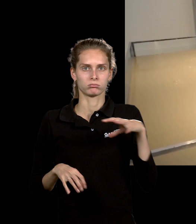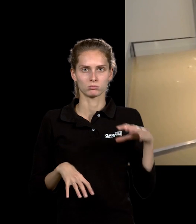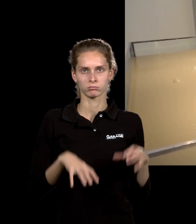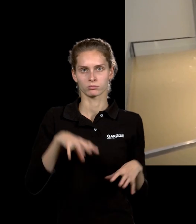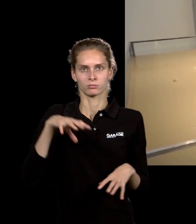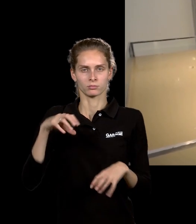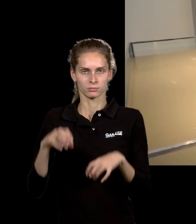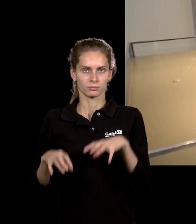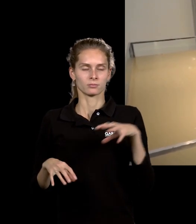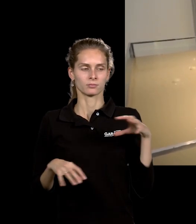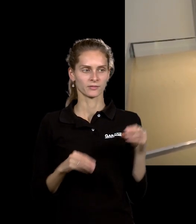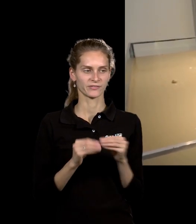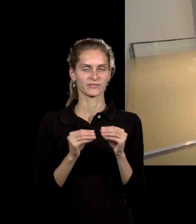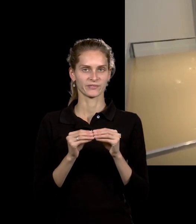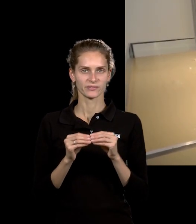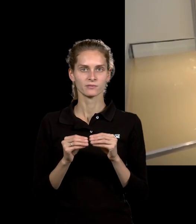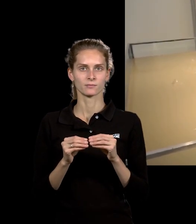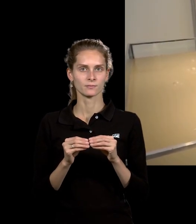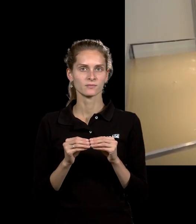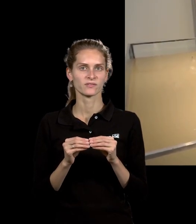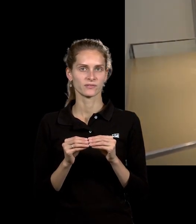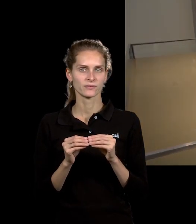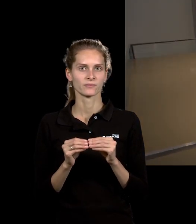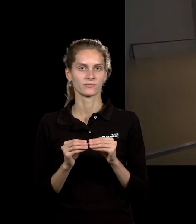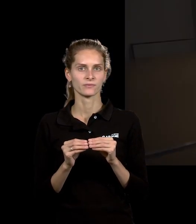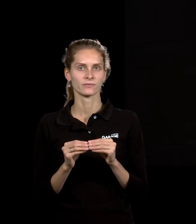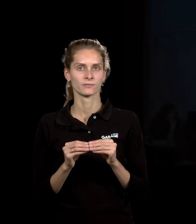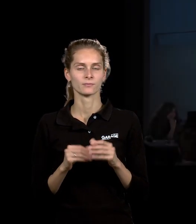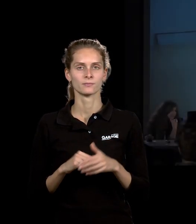которой постоянно образуются пузыри и с шумом лопаются.